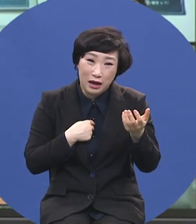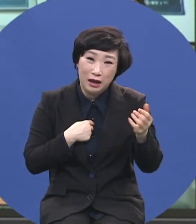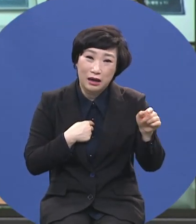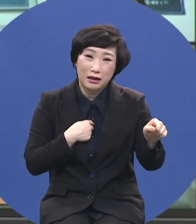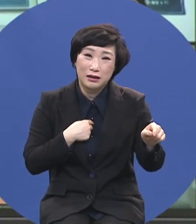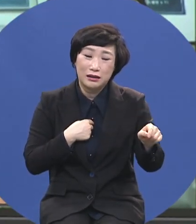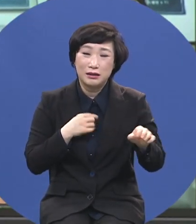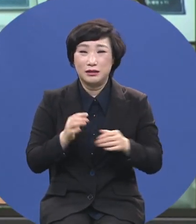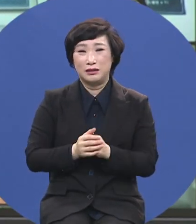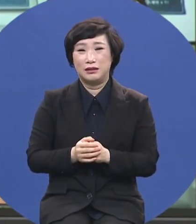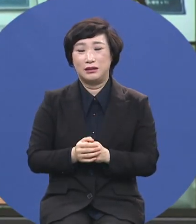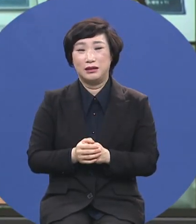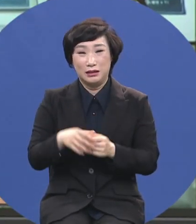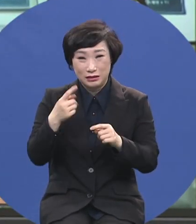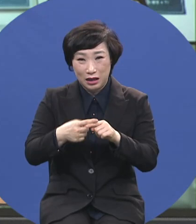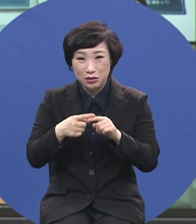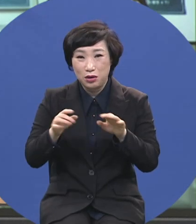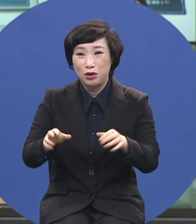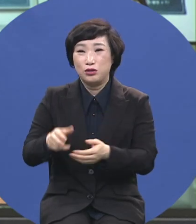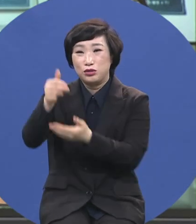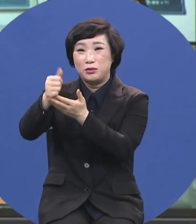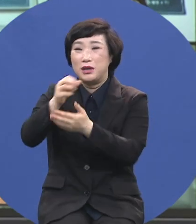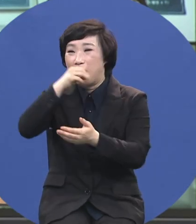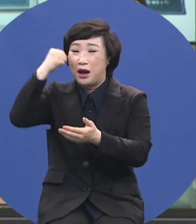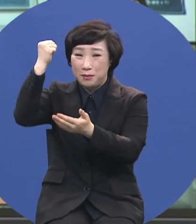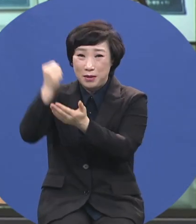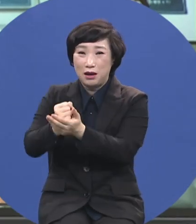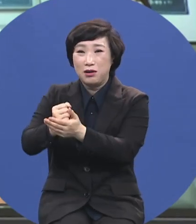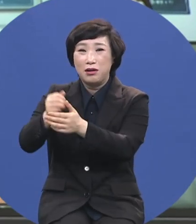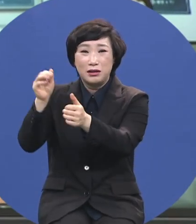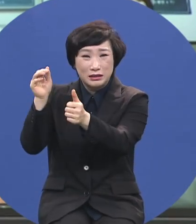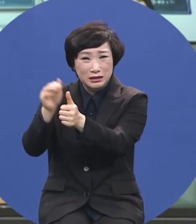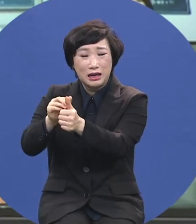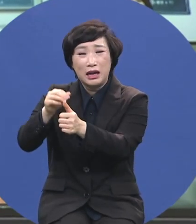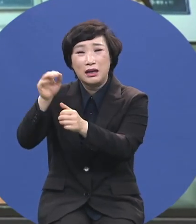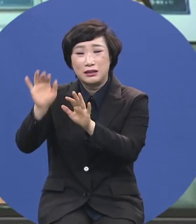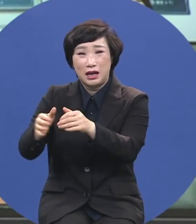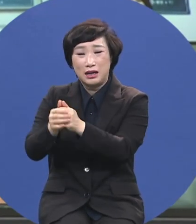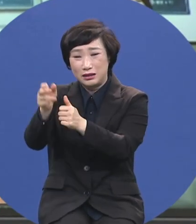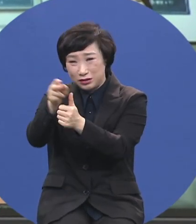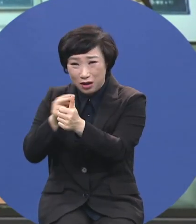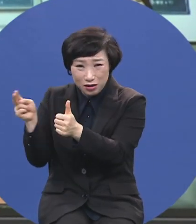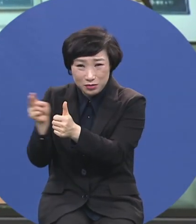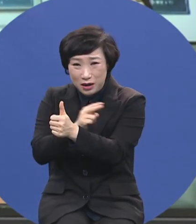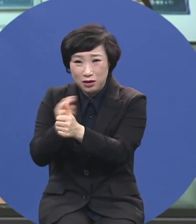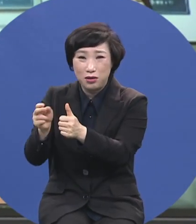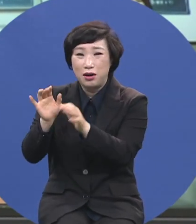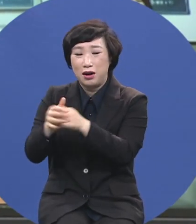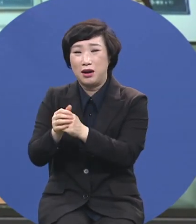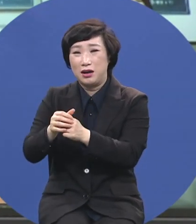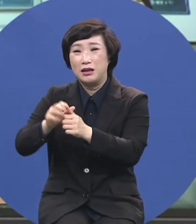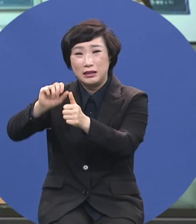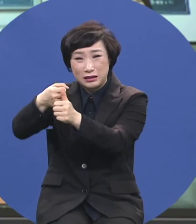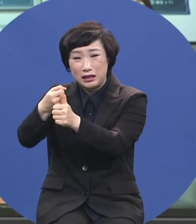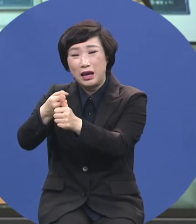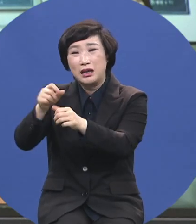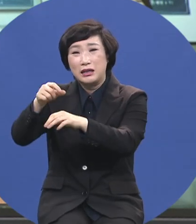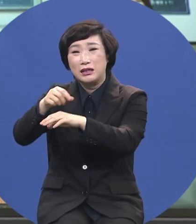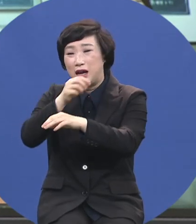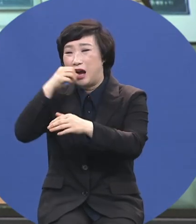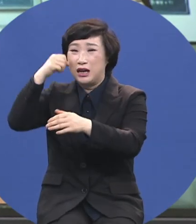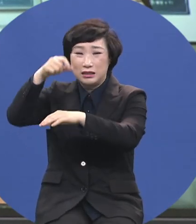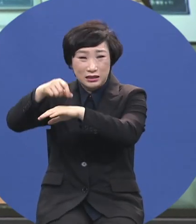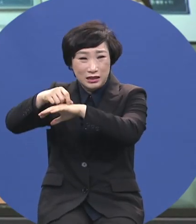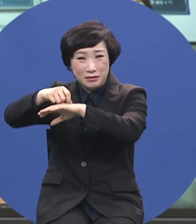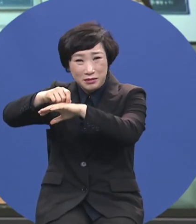참혹하도록 찔리고 상하고 징계받고 저주받고 채찍에 맞고 십자가에 갈기갈기